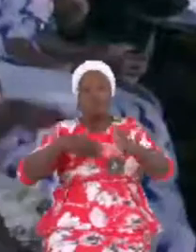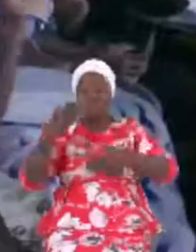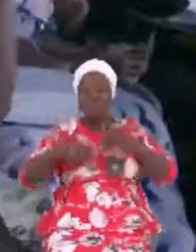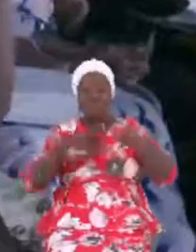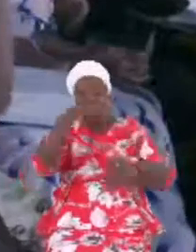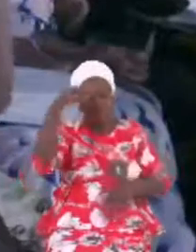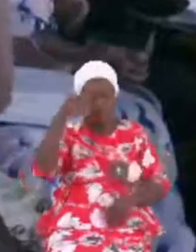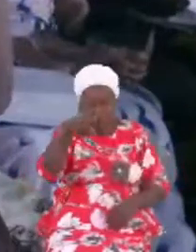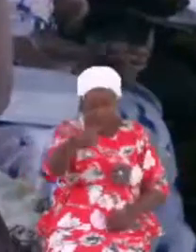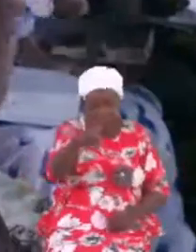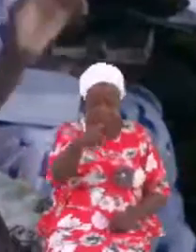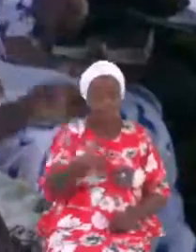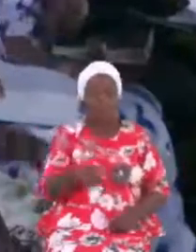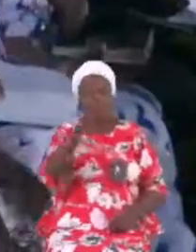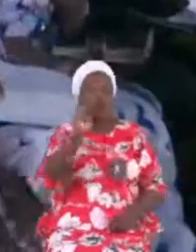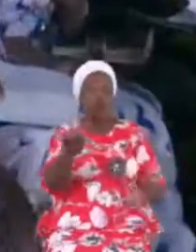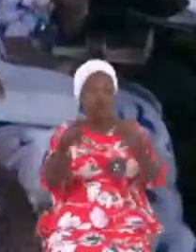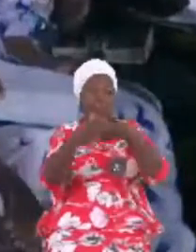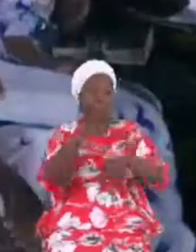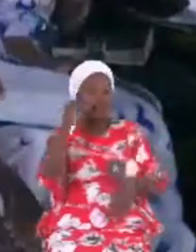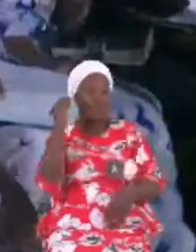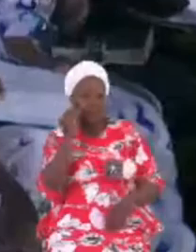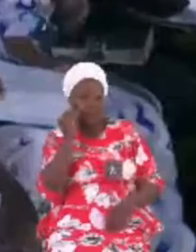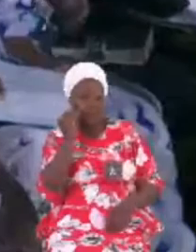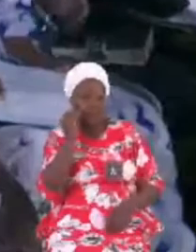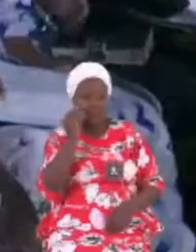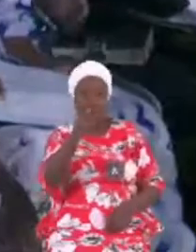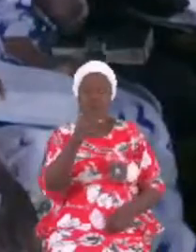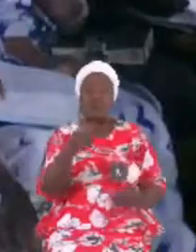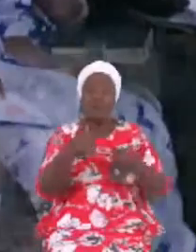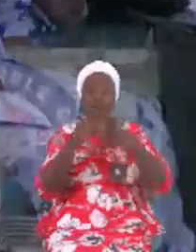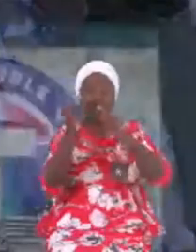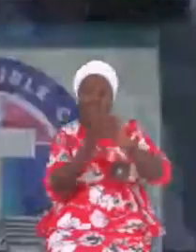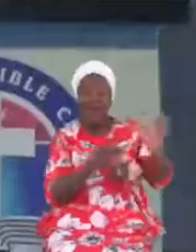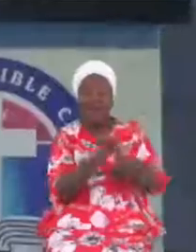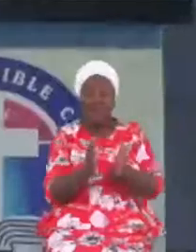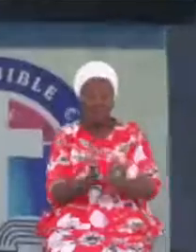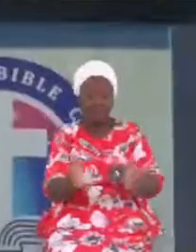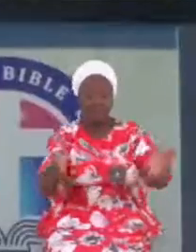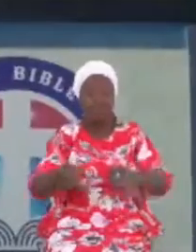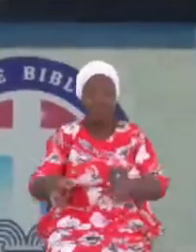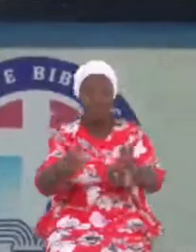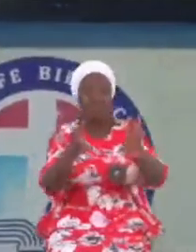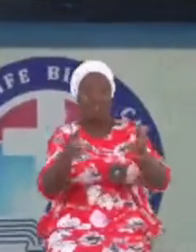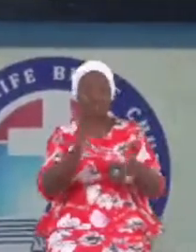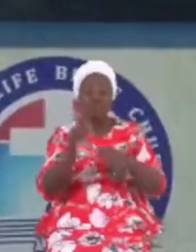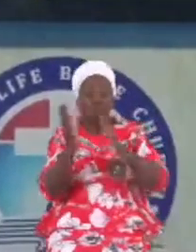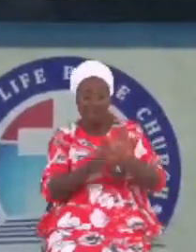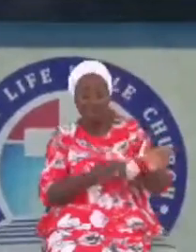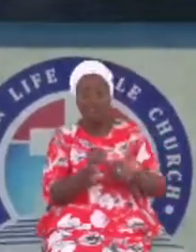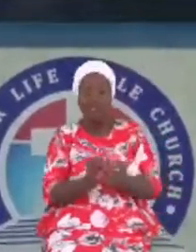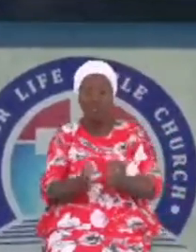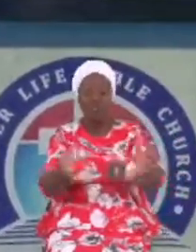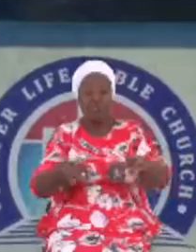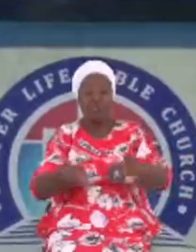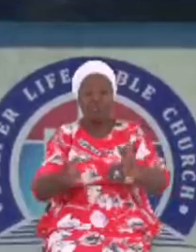toi. Tu reviendras à la maison. Tu as quitté le pays lointain. Tu as quitté cette voie